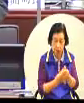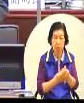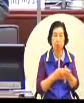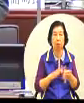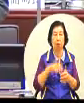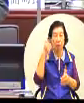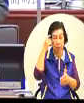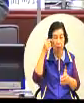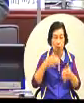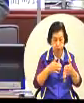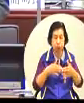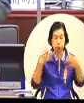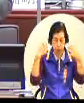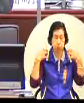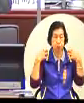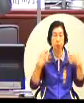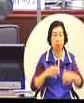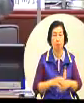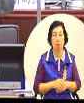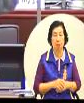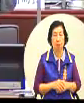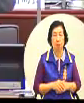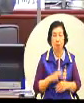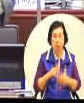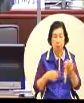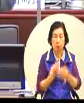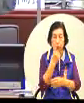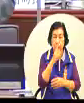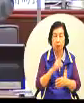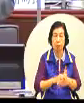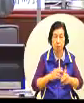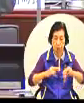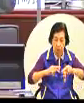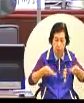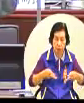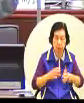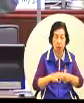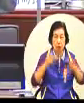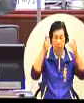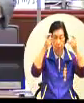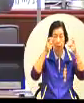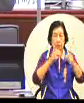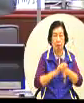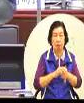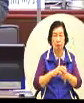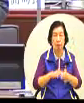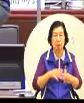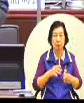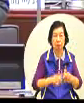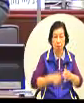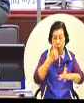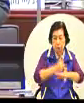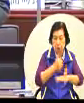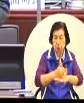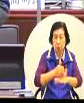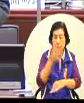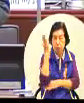承担，因为这是我们唯一能够改变高雄我们执政的一天，这是我们的机